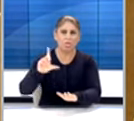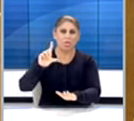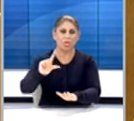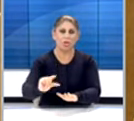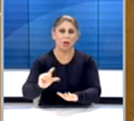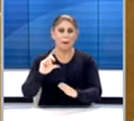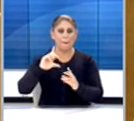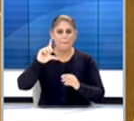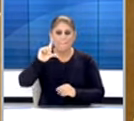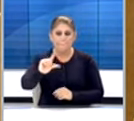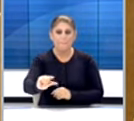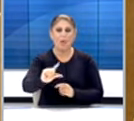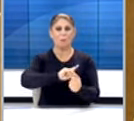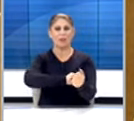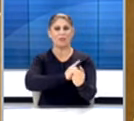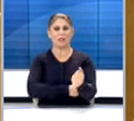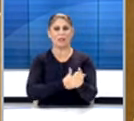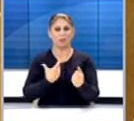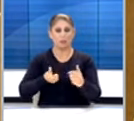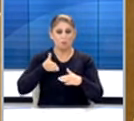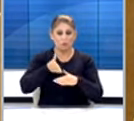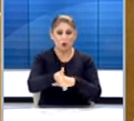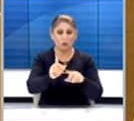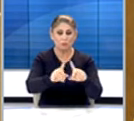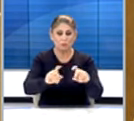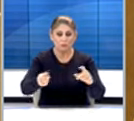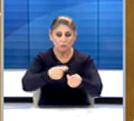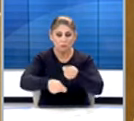δηλαδή δυνατότητας να έχει πρόσβαση σε αγαθά.